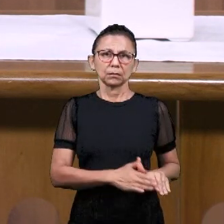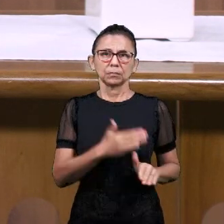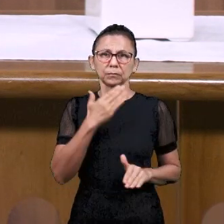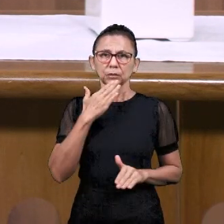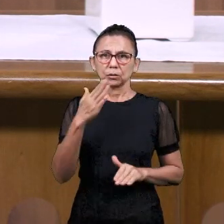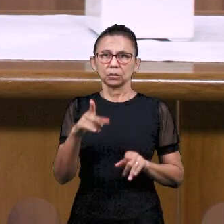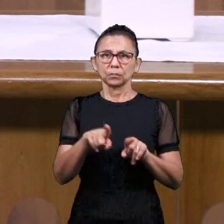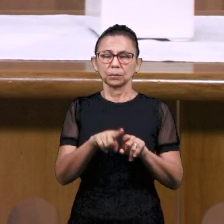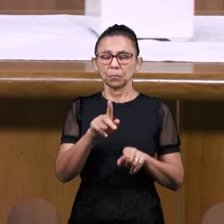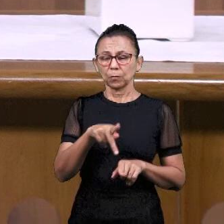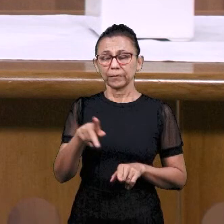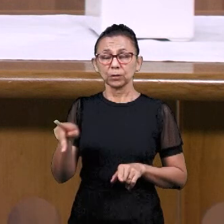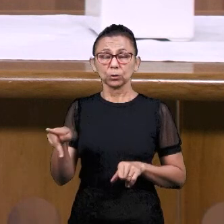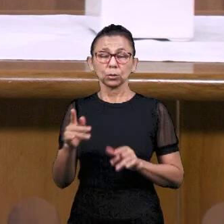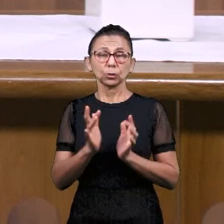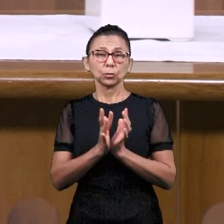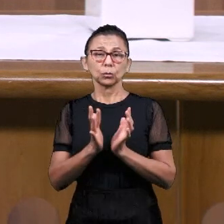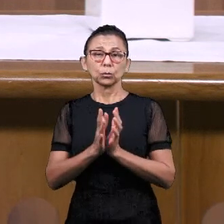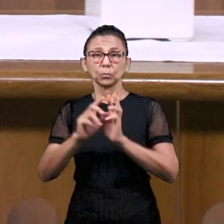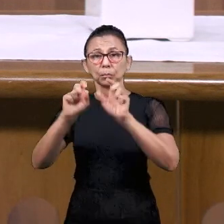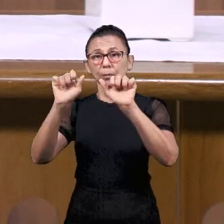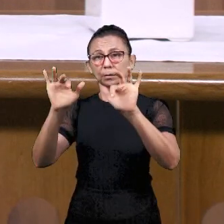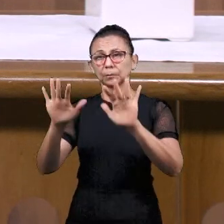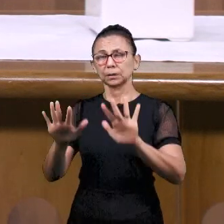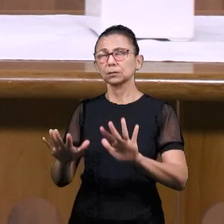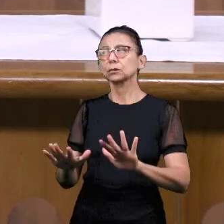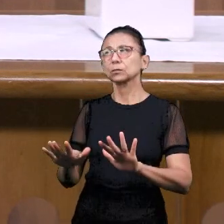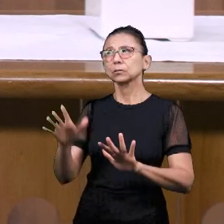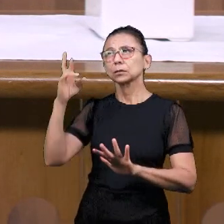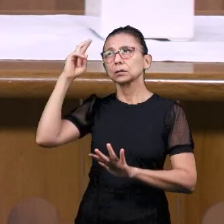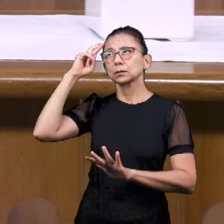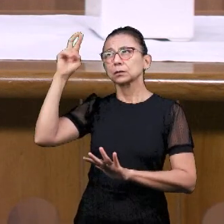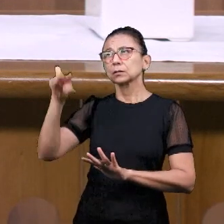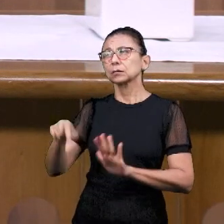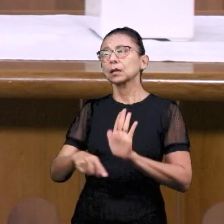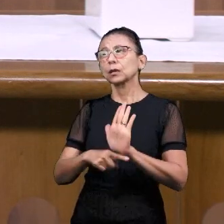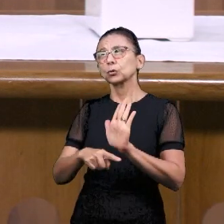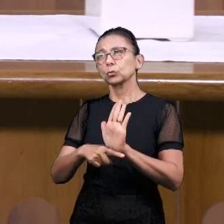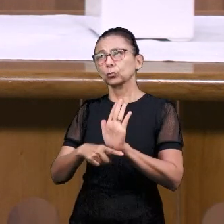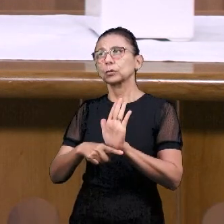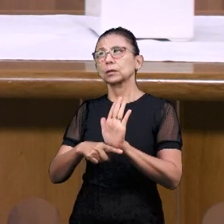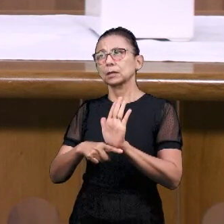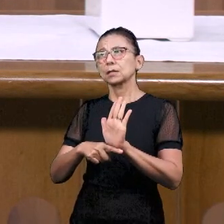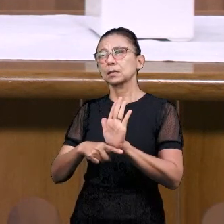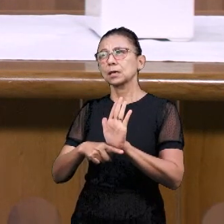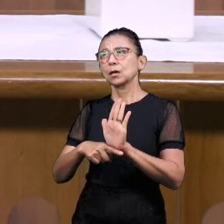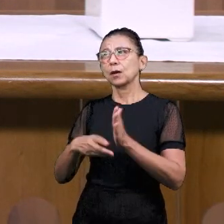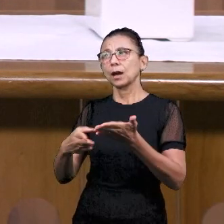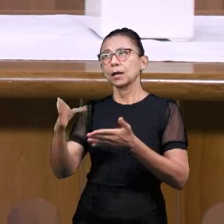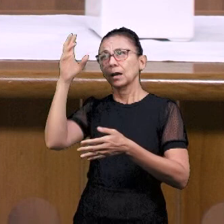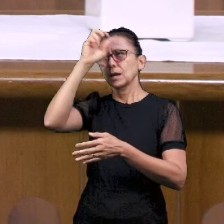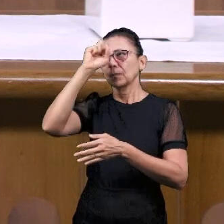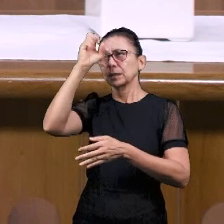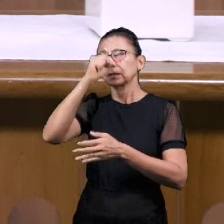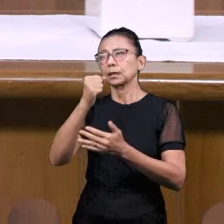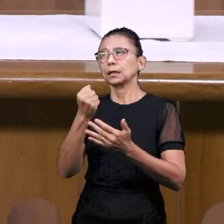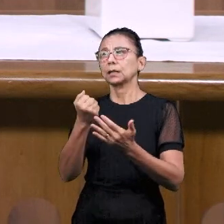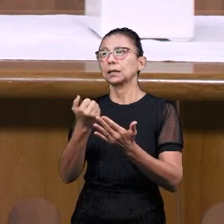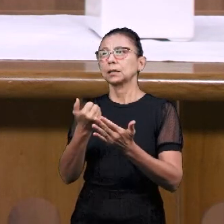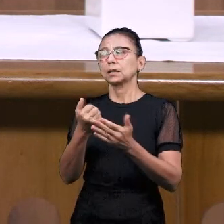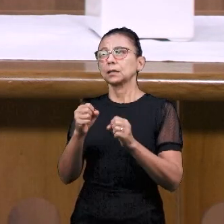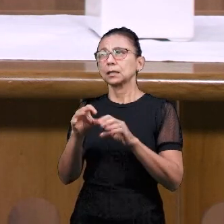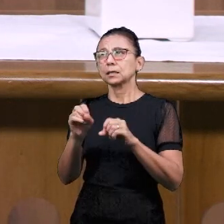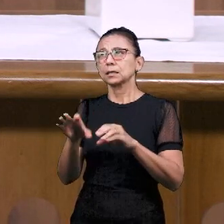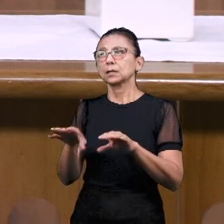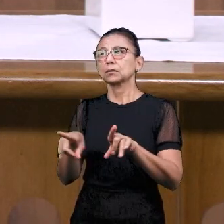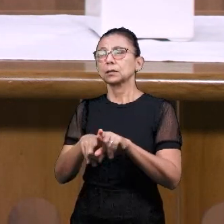que ta main soit étendue, afin de les rendre capables à transmettre l'enseignement à chaque enfant intermédiaire et adolescent.